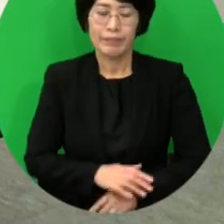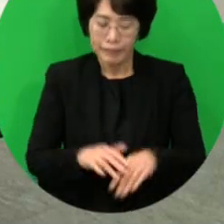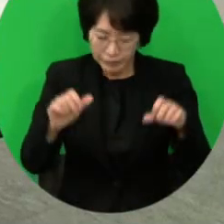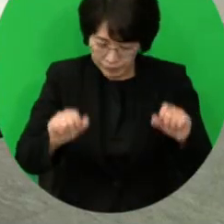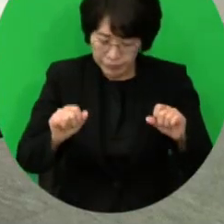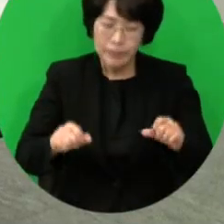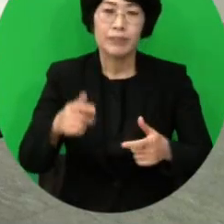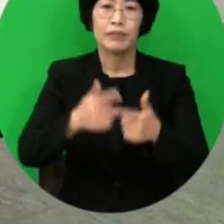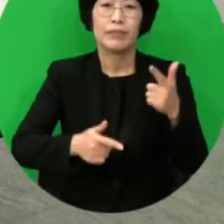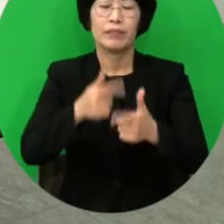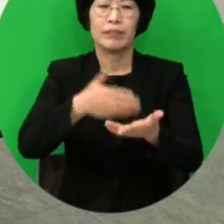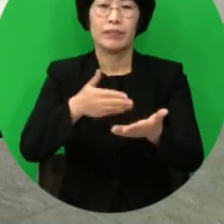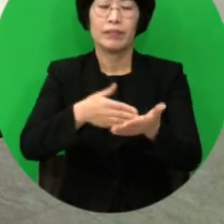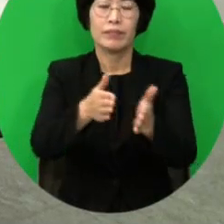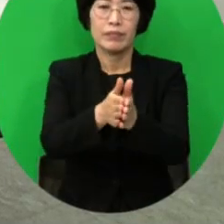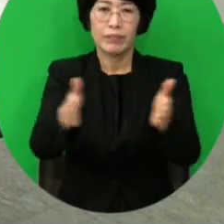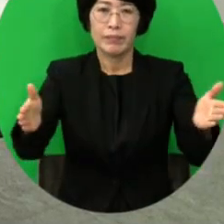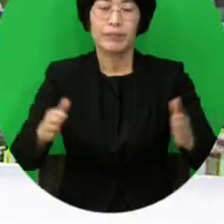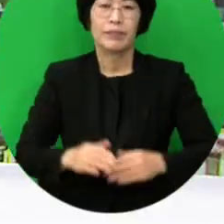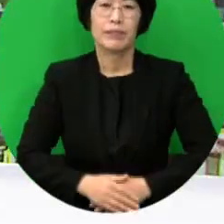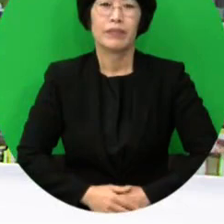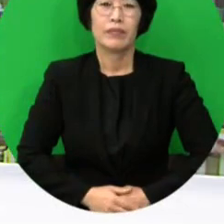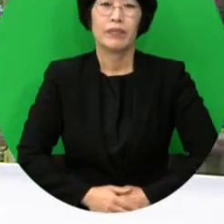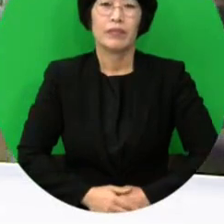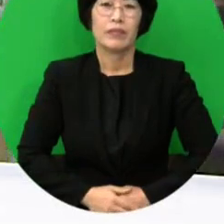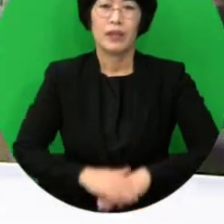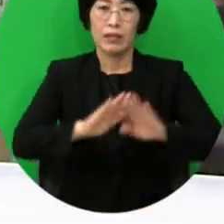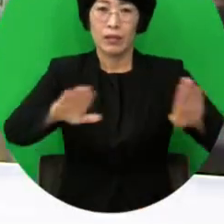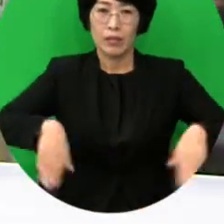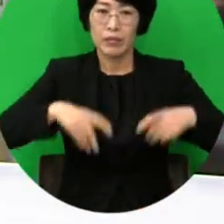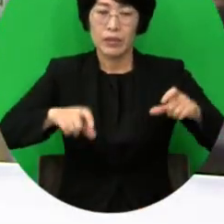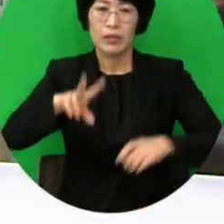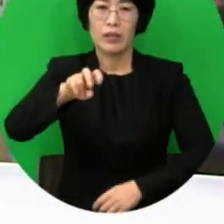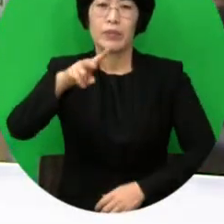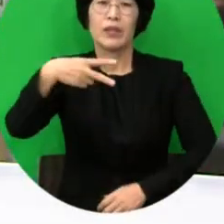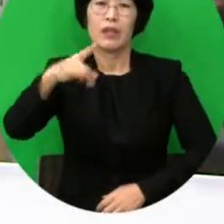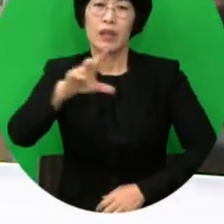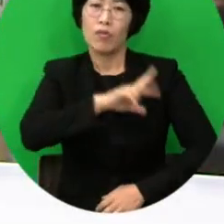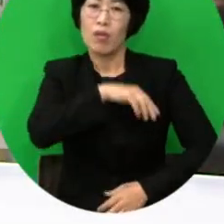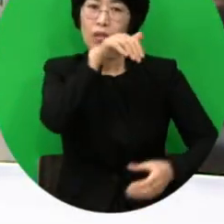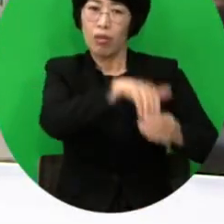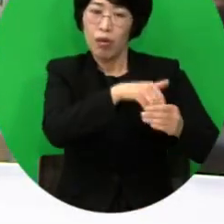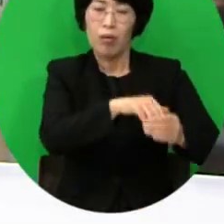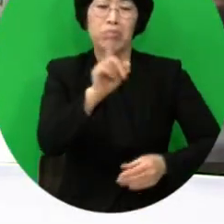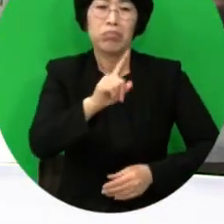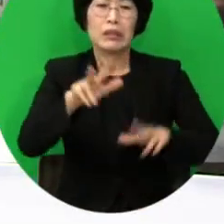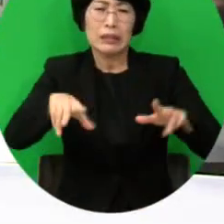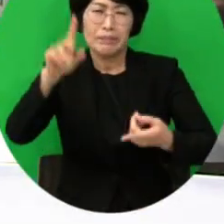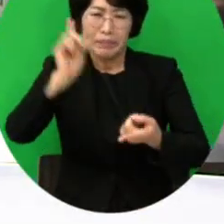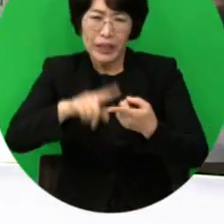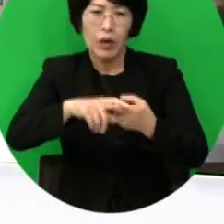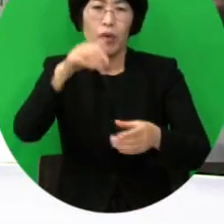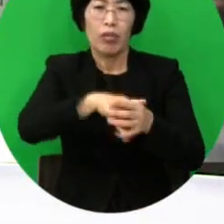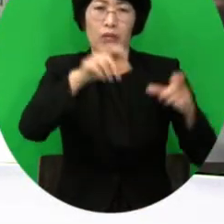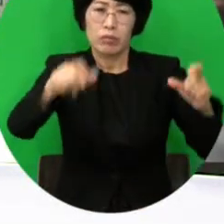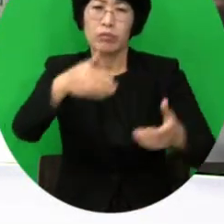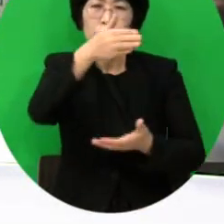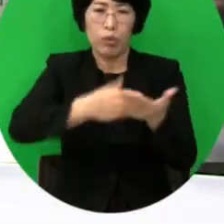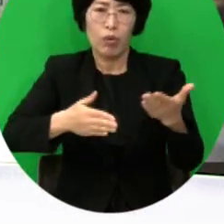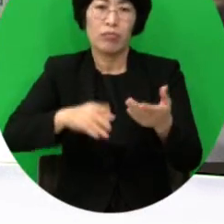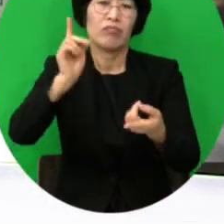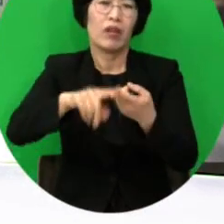여러분 안녕하십니까? 목포 MBC 뉴스데스크입니다. 전남의 22대 총선은 결국 현재의 선거구를 유지한 채 치러지게